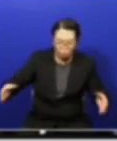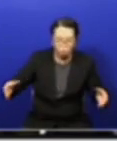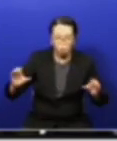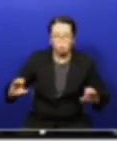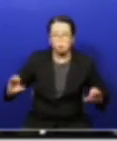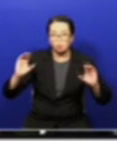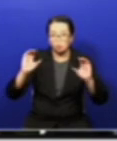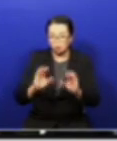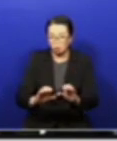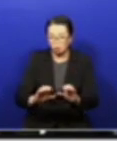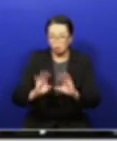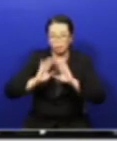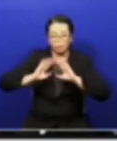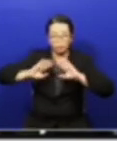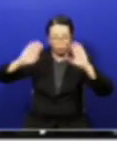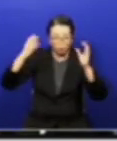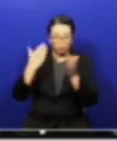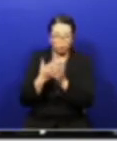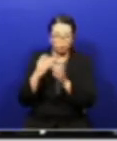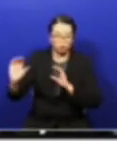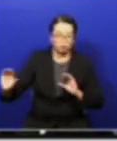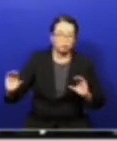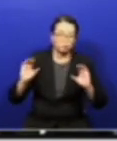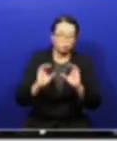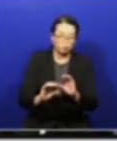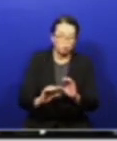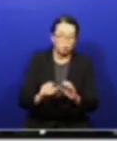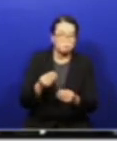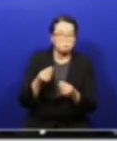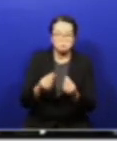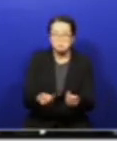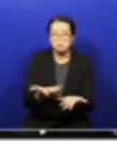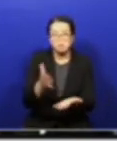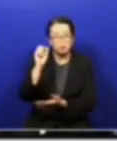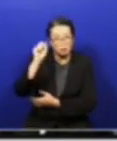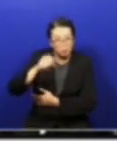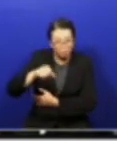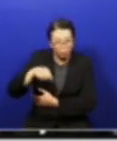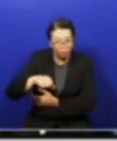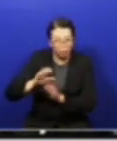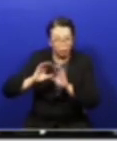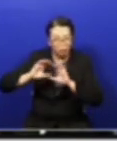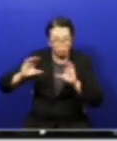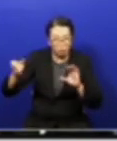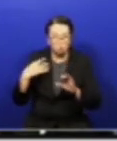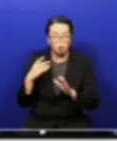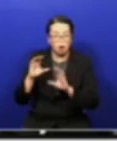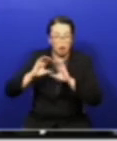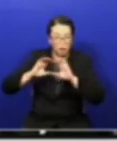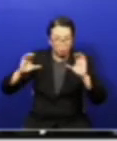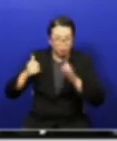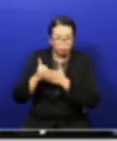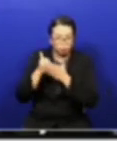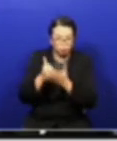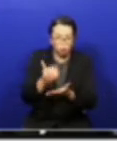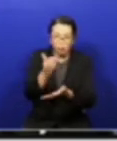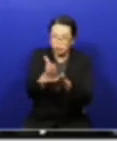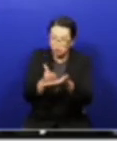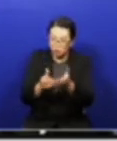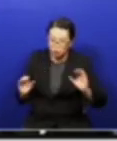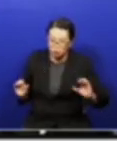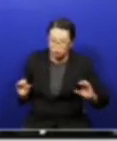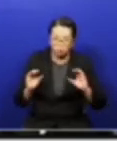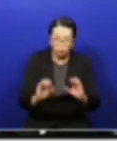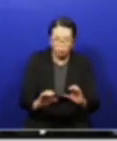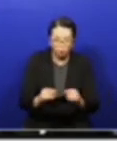ราบว่ารัฐบาลนี่ไม่ได้ส่งเงินสมทบท่านมานานแล้วจริงหรือเปล่าคือรัฐบาลคือ2ภาคนั้น